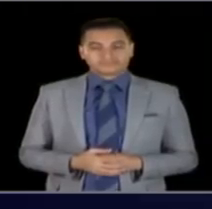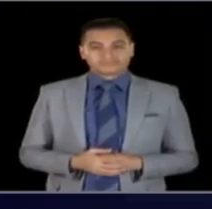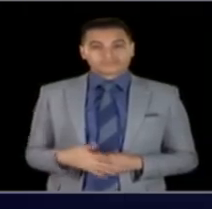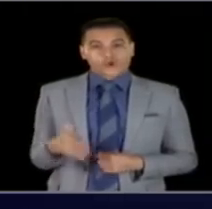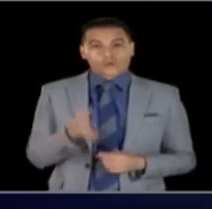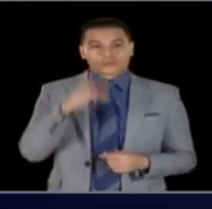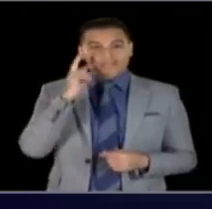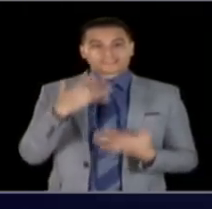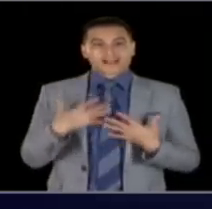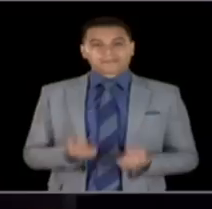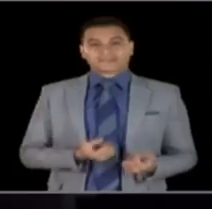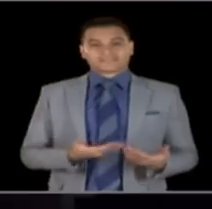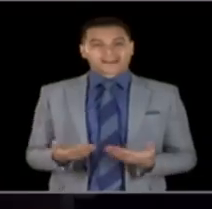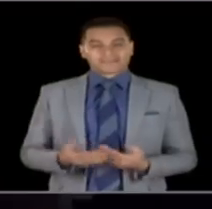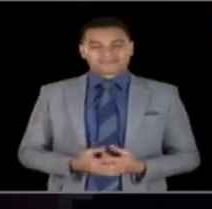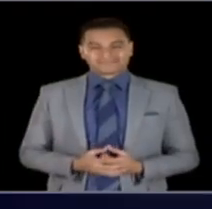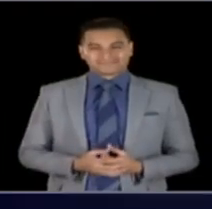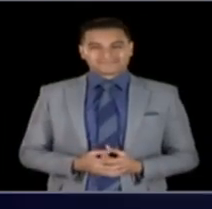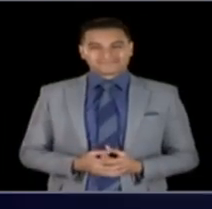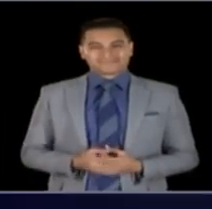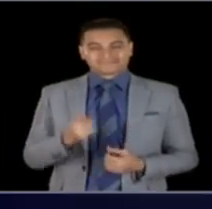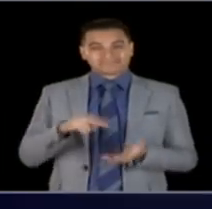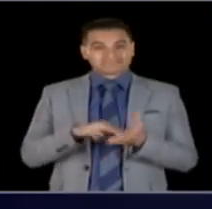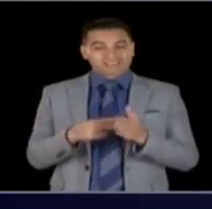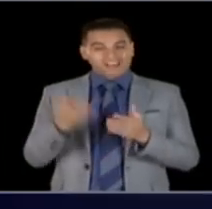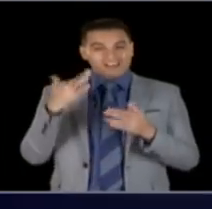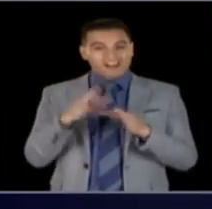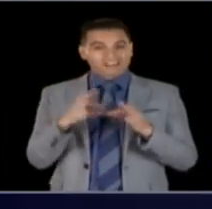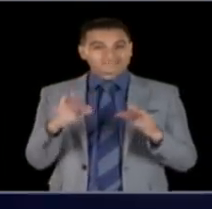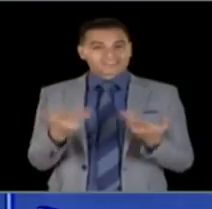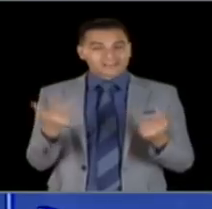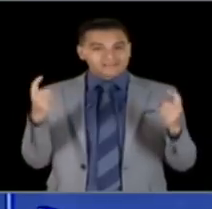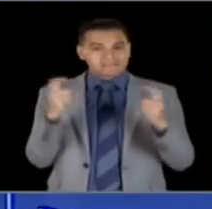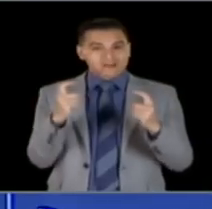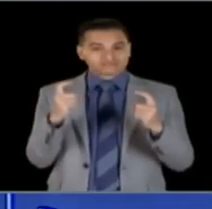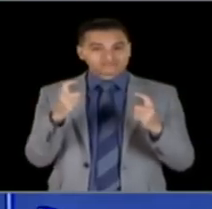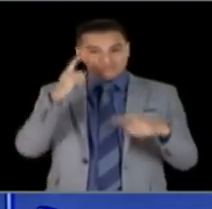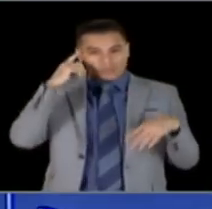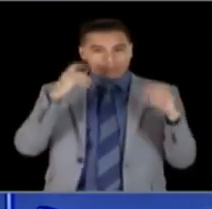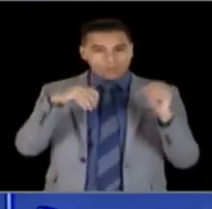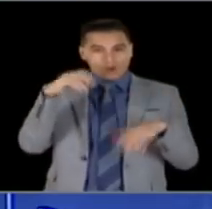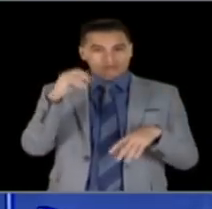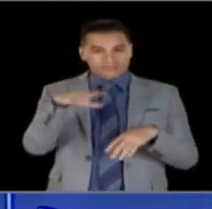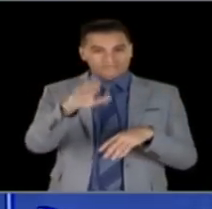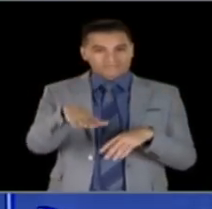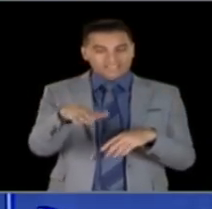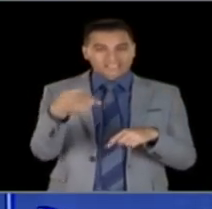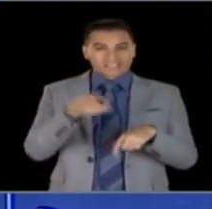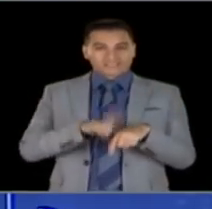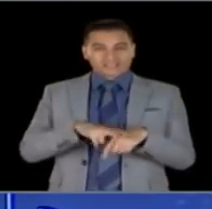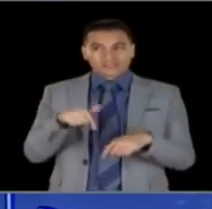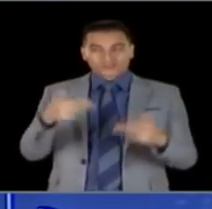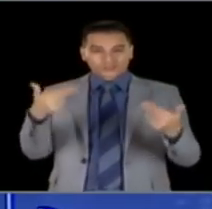الحوت الازرق الحمد لله على السلامه. الله يسلمك. ايه اللي حصل ماتش اللي فات يا اميره؟ احنا كنا متوترين شويه واجواء الاستوديو